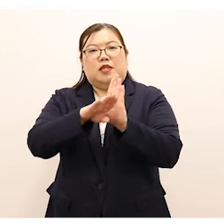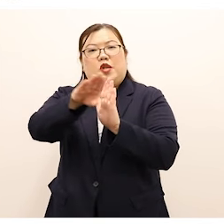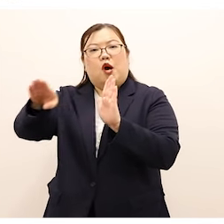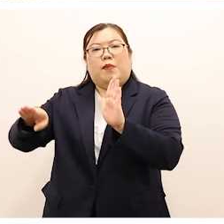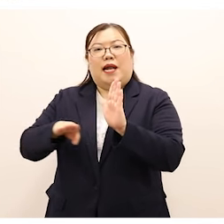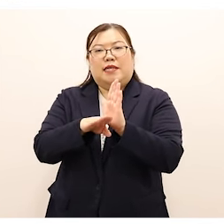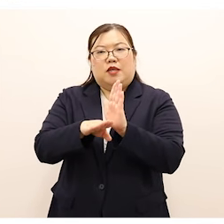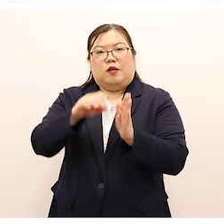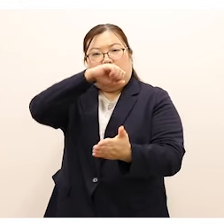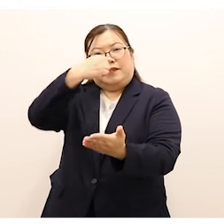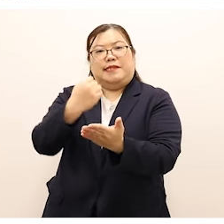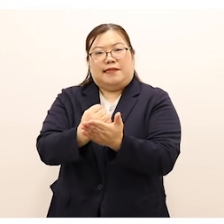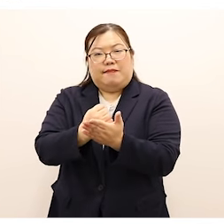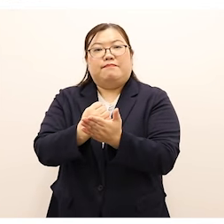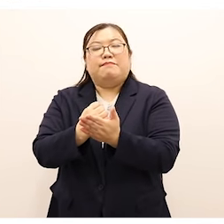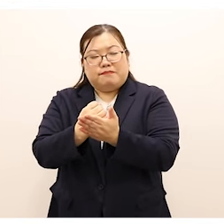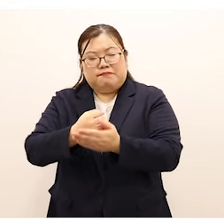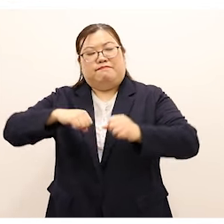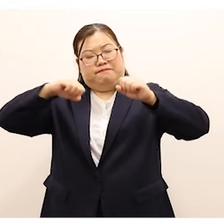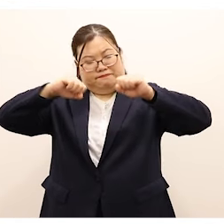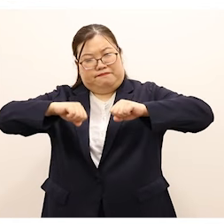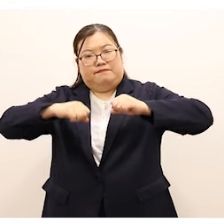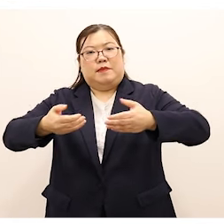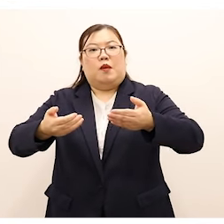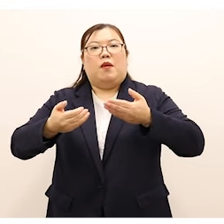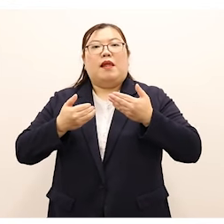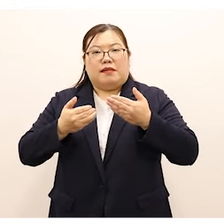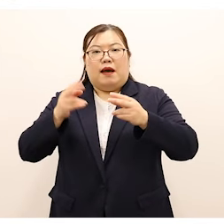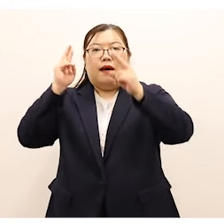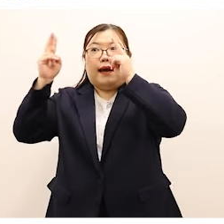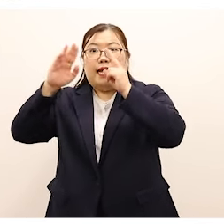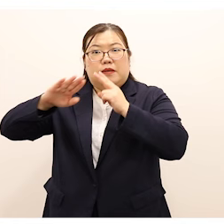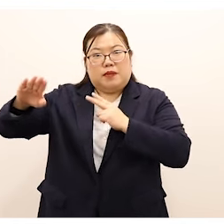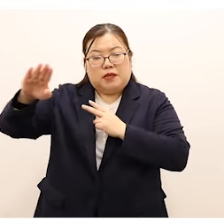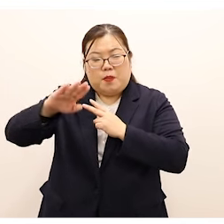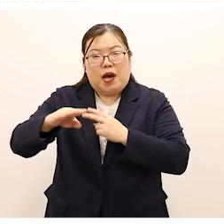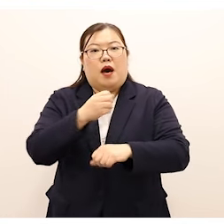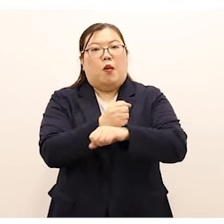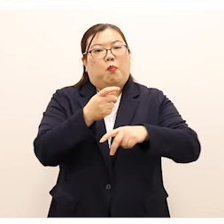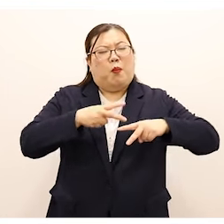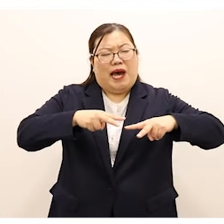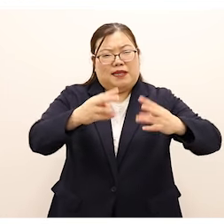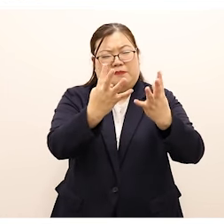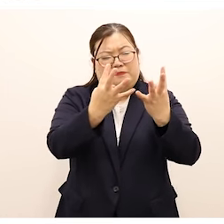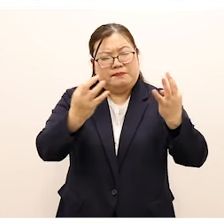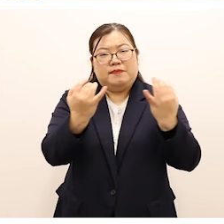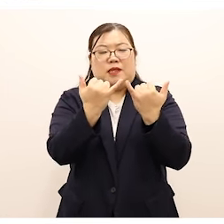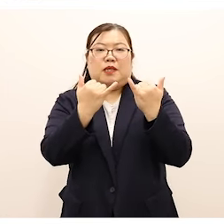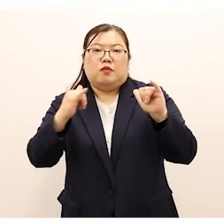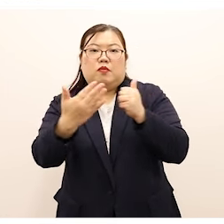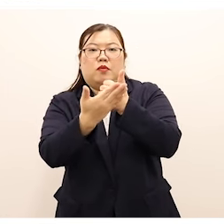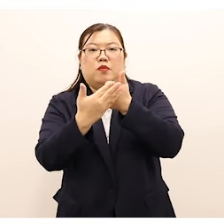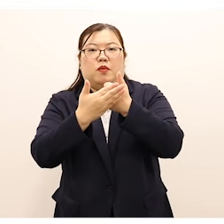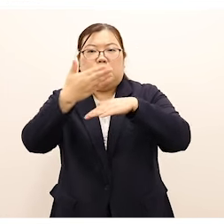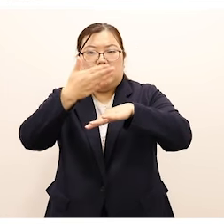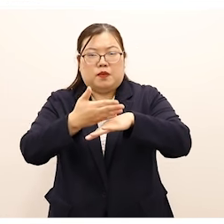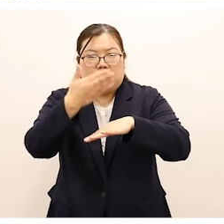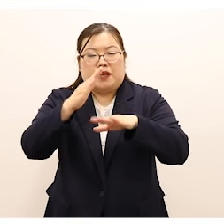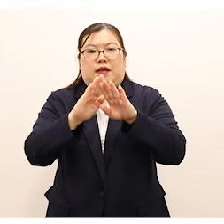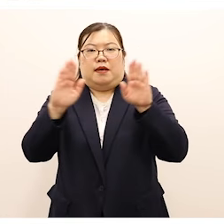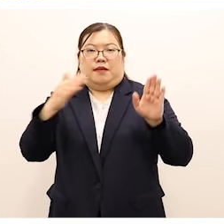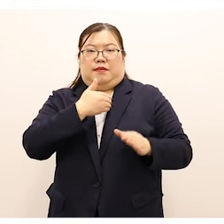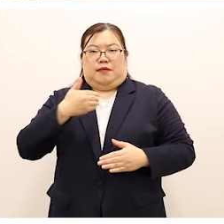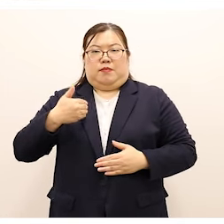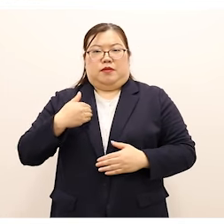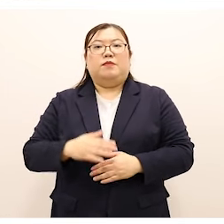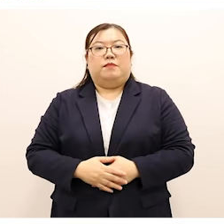践に賛同していただいたご協賛各社様、そして多くのボランティアの皆様に支えられ開催をし